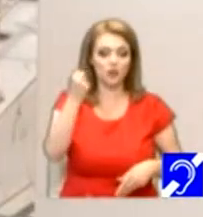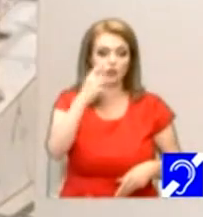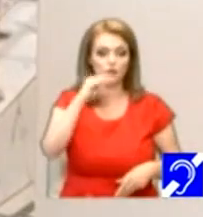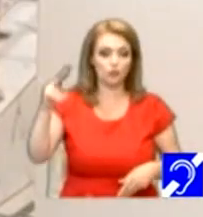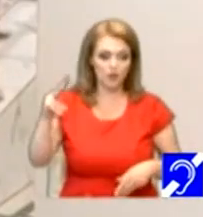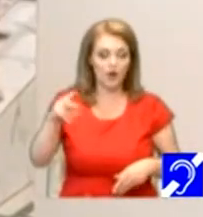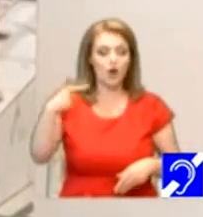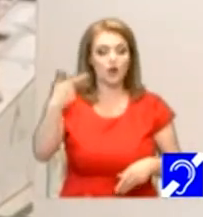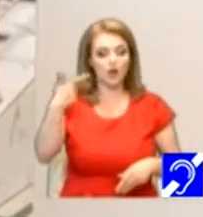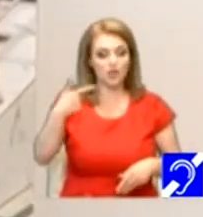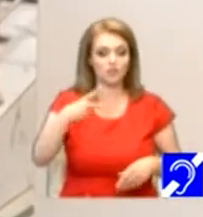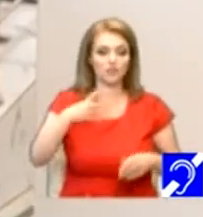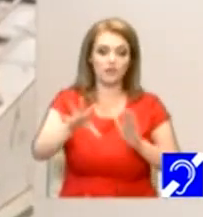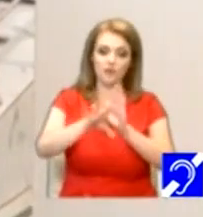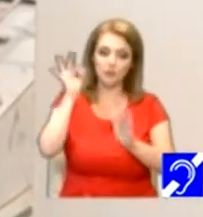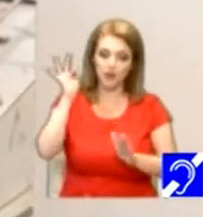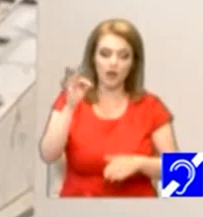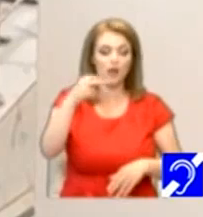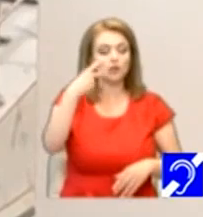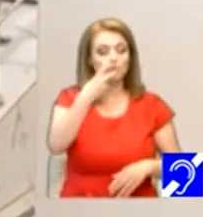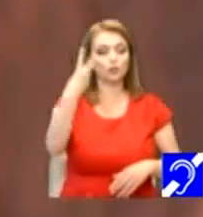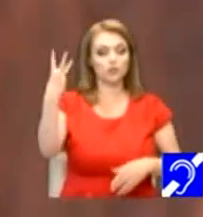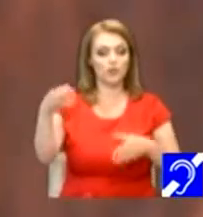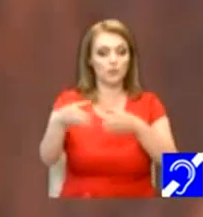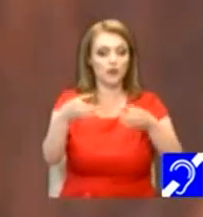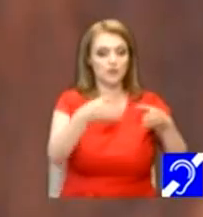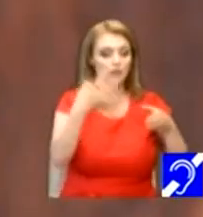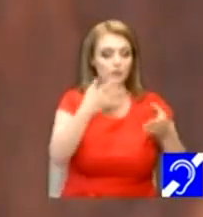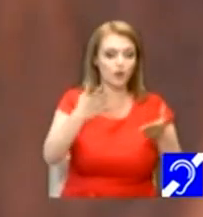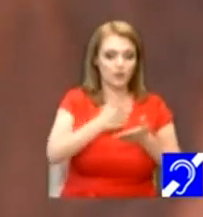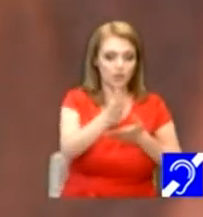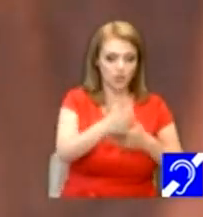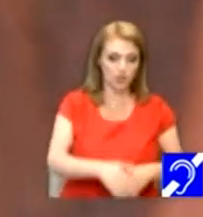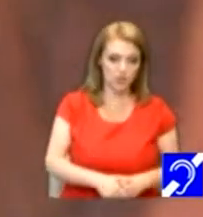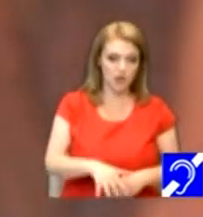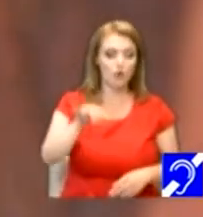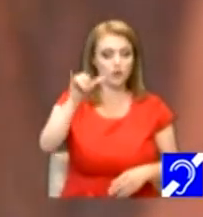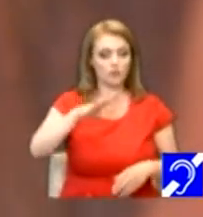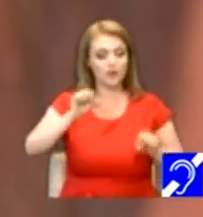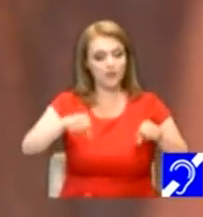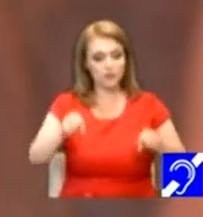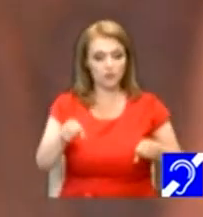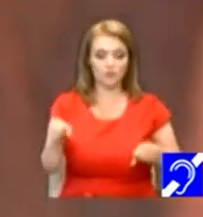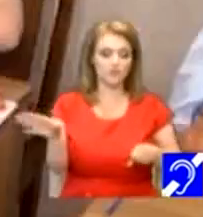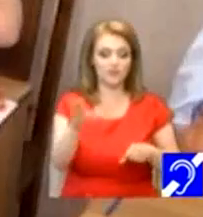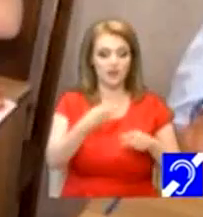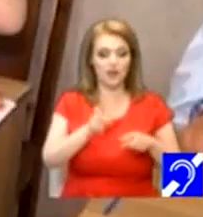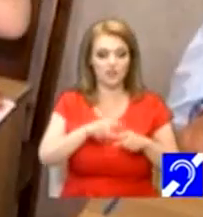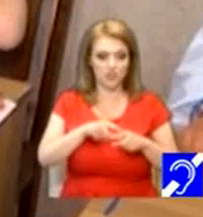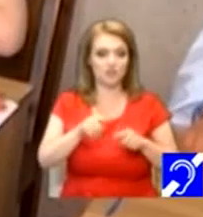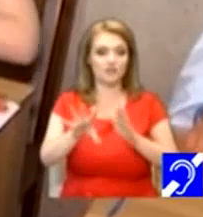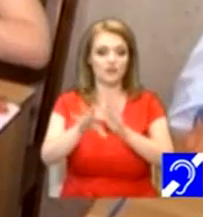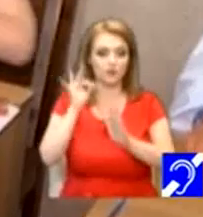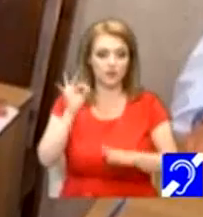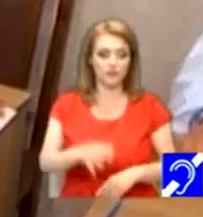cetățenii au avut de ales între 23 de concurențe electorale, 20 de partide politice, 2 blocuri electorale și un candidat